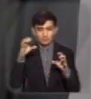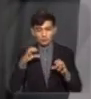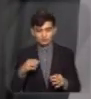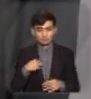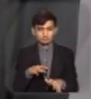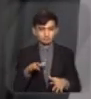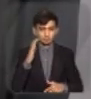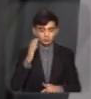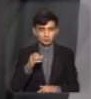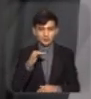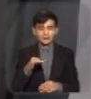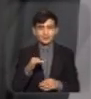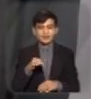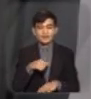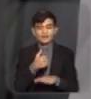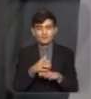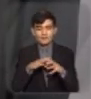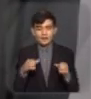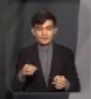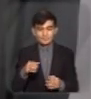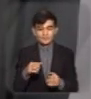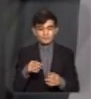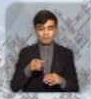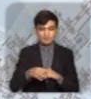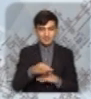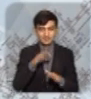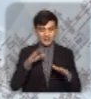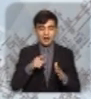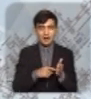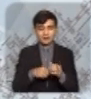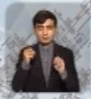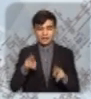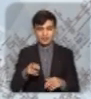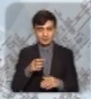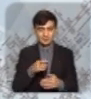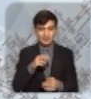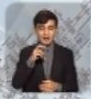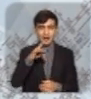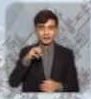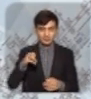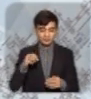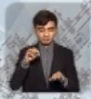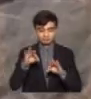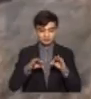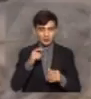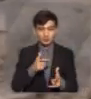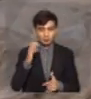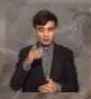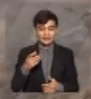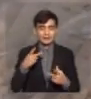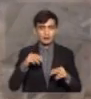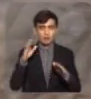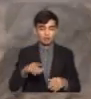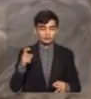законодательства. Местные исполнительные власти сейчас готовят специальную карту Караганды, на которой отметят точки, где возможно будет подключиться к